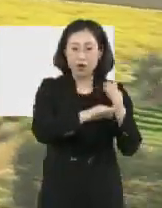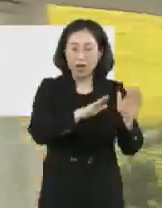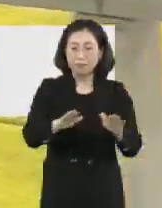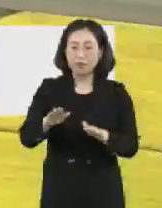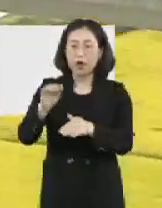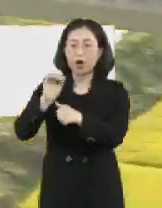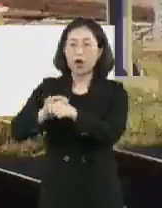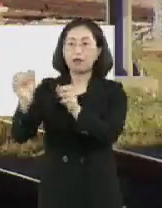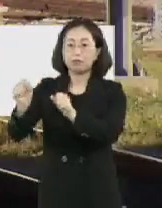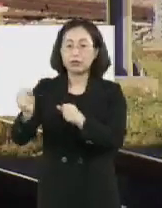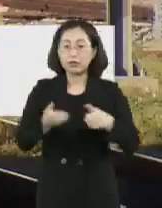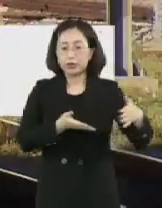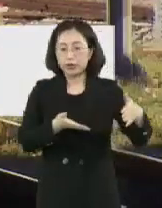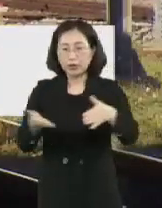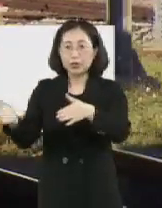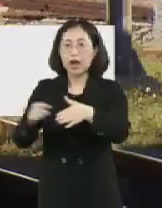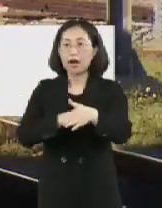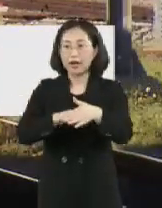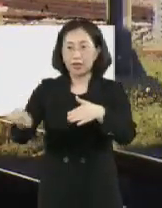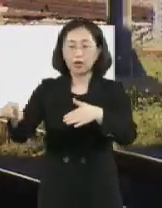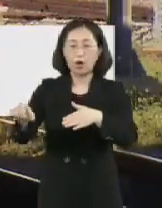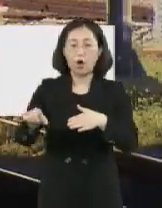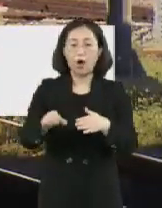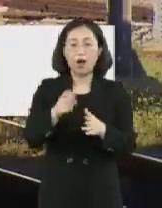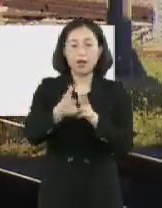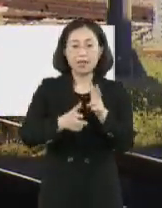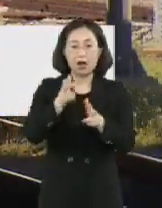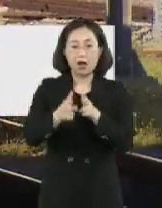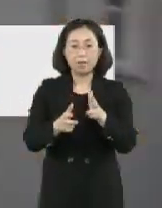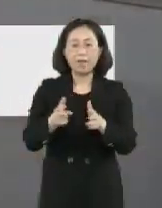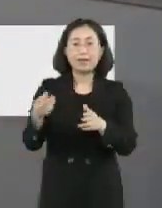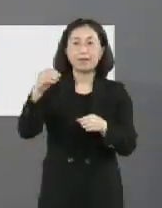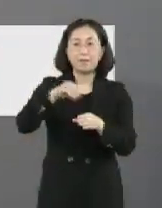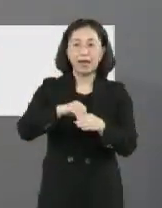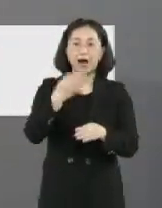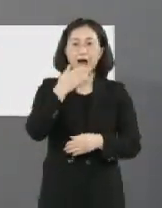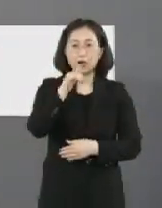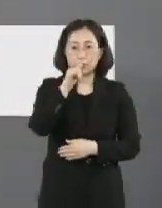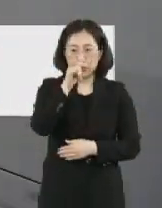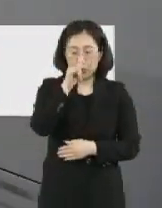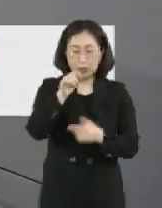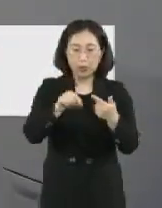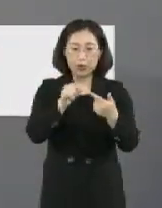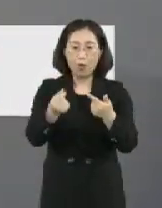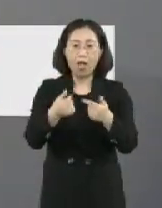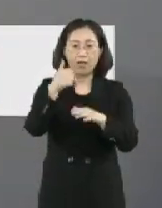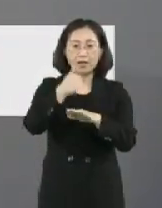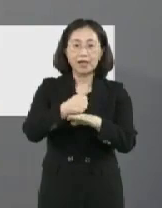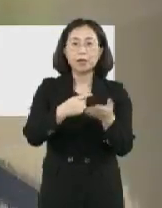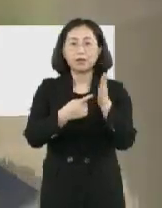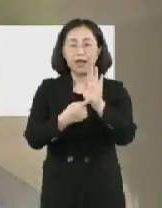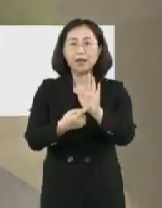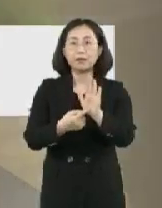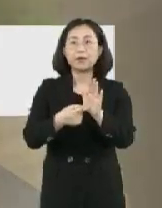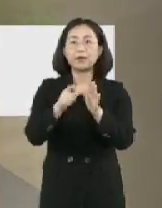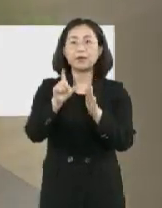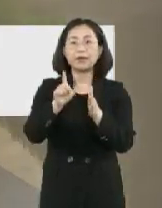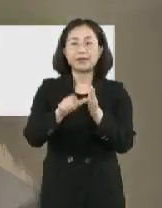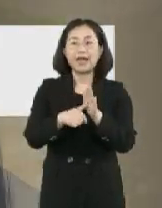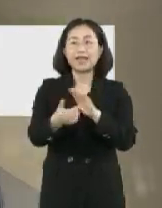전 구간이 정부 신규 사업에 반영되도록 6월 국토부 최종 확정 고시 전까지 총력을 기울이기로